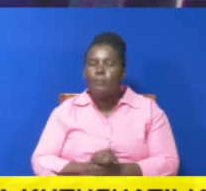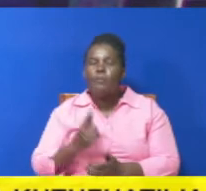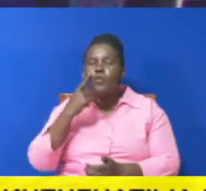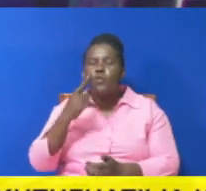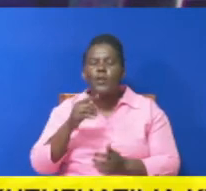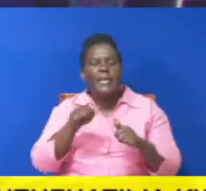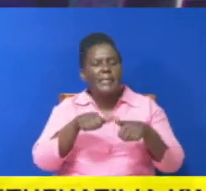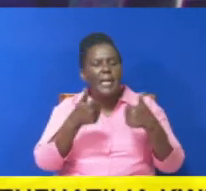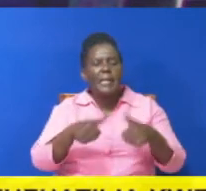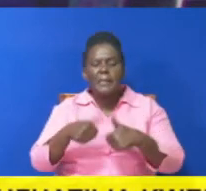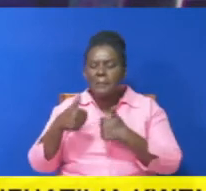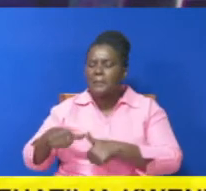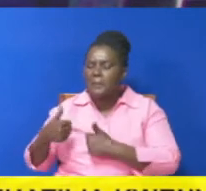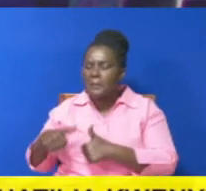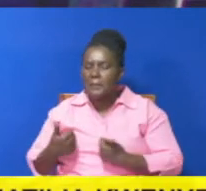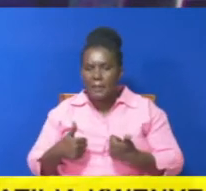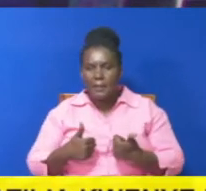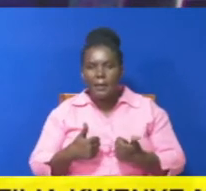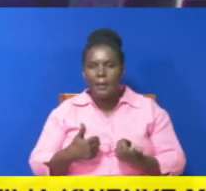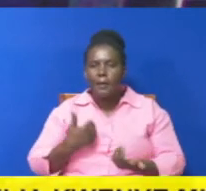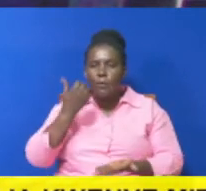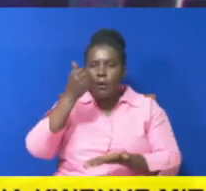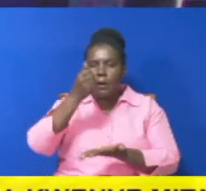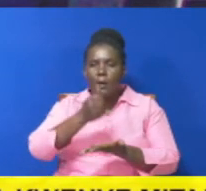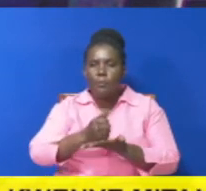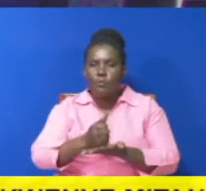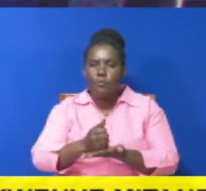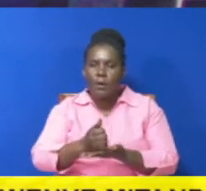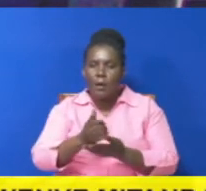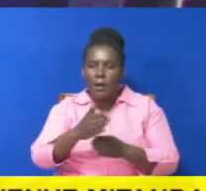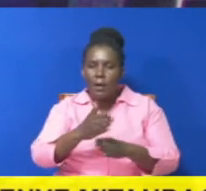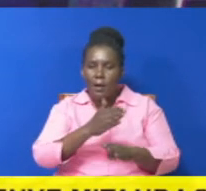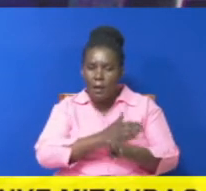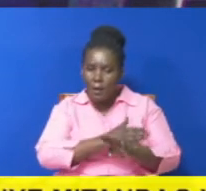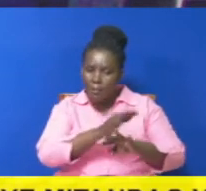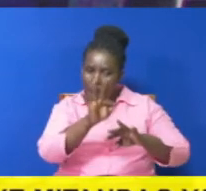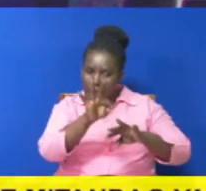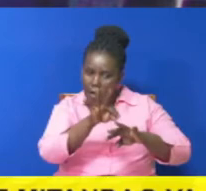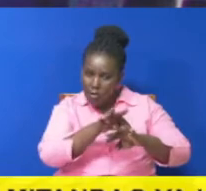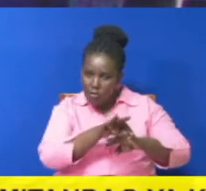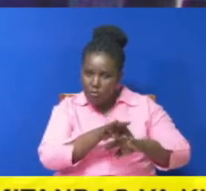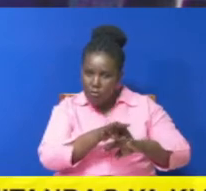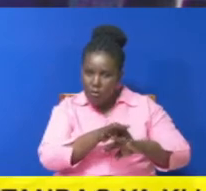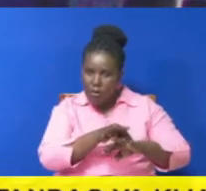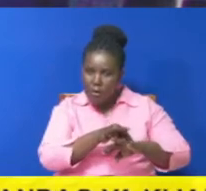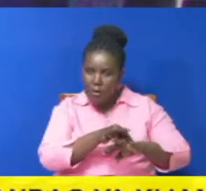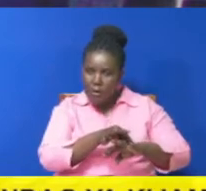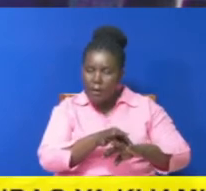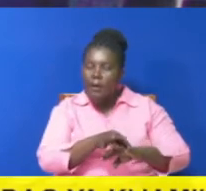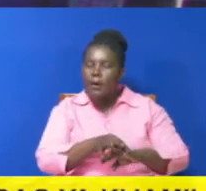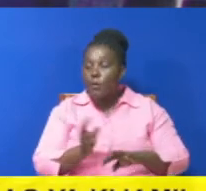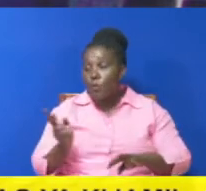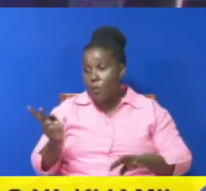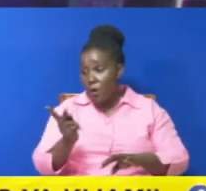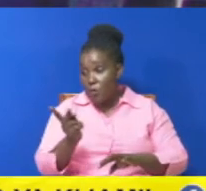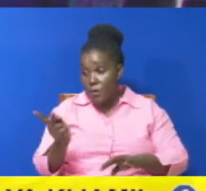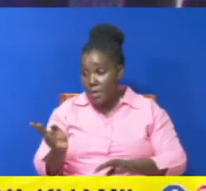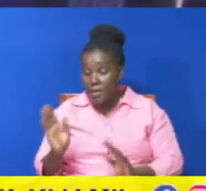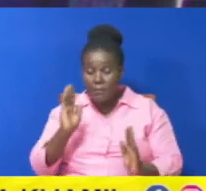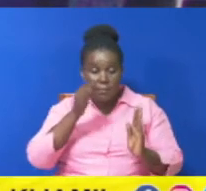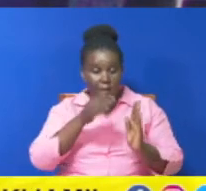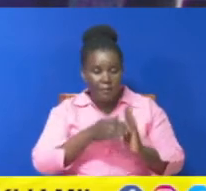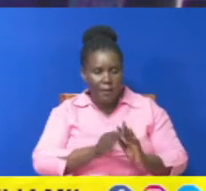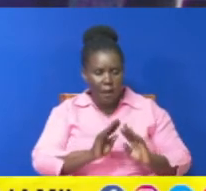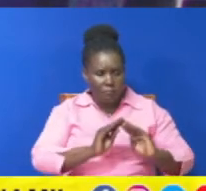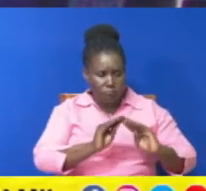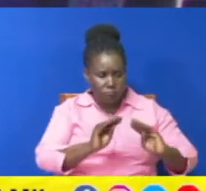ni nyingi, vijana wengi wanaachana. Wakaamua bora kabla ya kuanda kwenye ndoa, wanandoa wote wanatakiwa wafike wapewe elimu